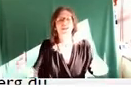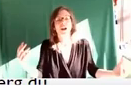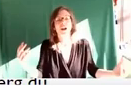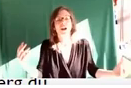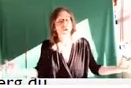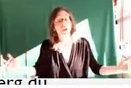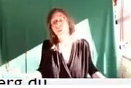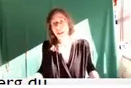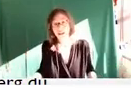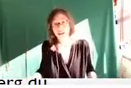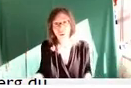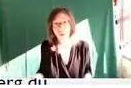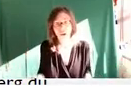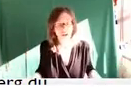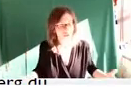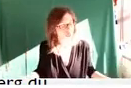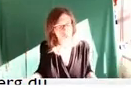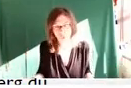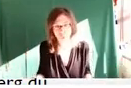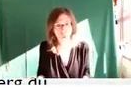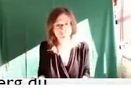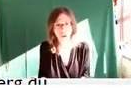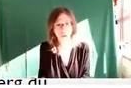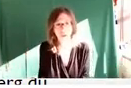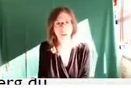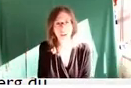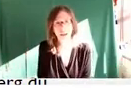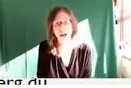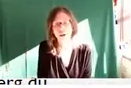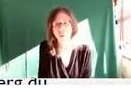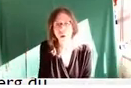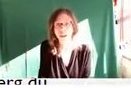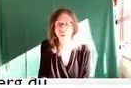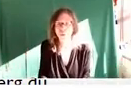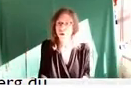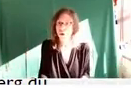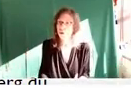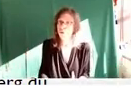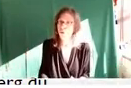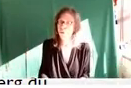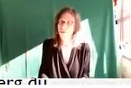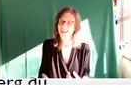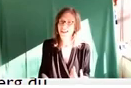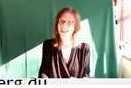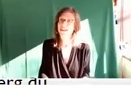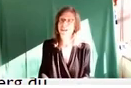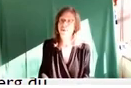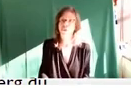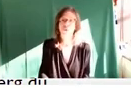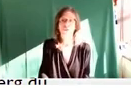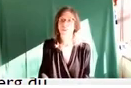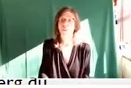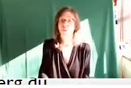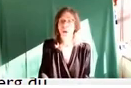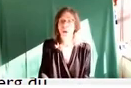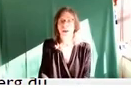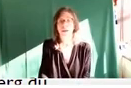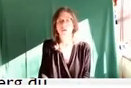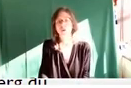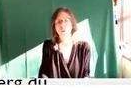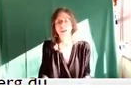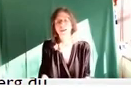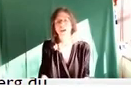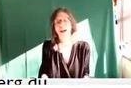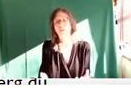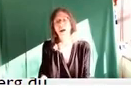Donc, qu'est-ce qui sort de toutes ces publications-là, dans le fond, depuis 2-3 décennies? Le premier constat de deux, c'est que l'article ne suffit plus. Dans